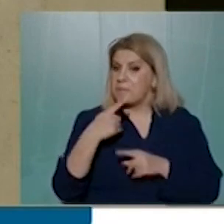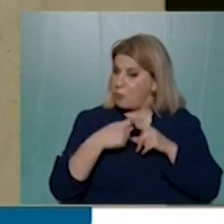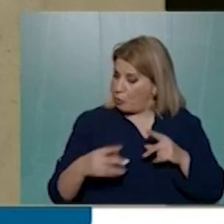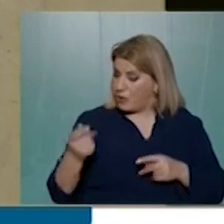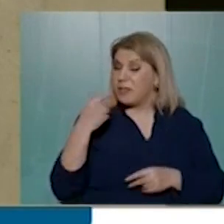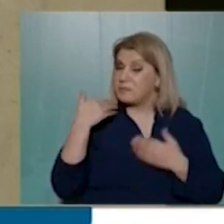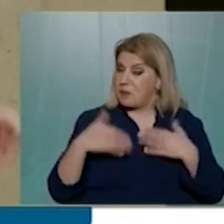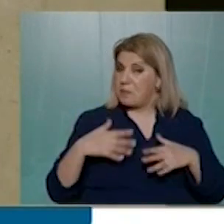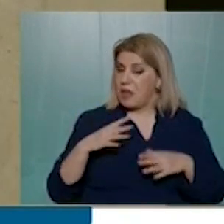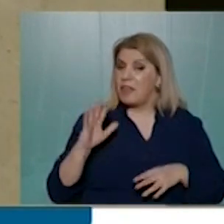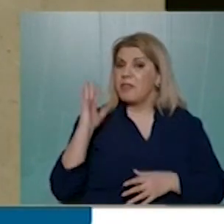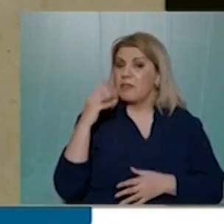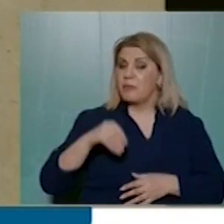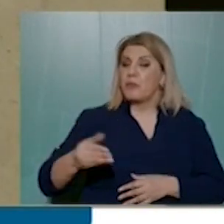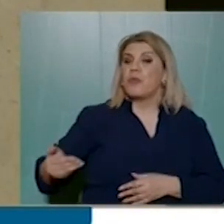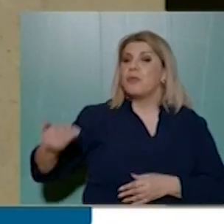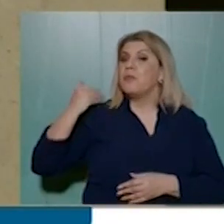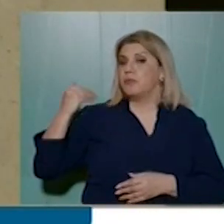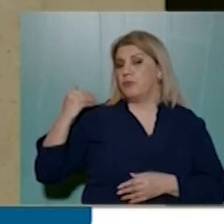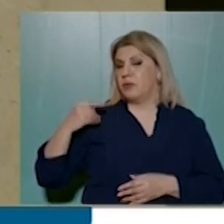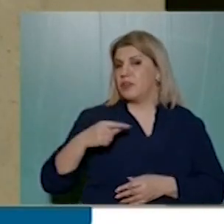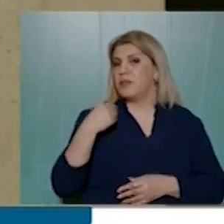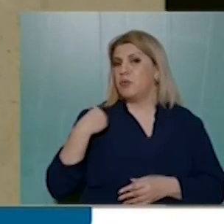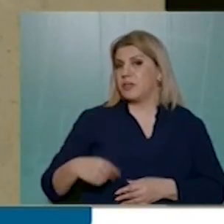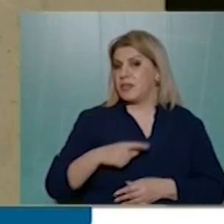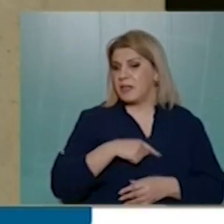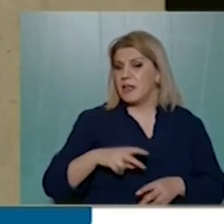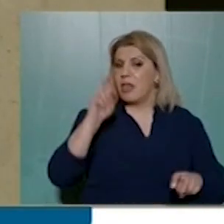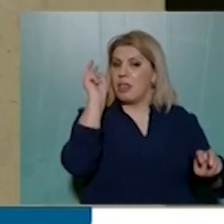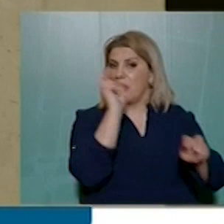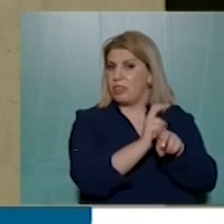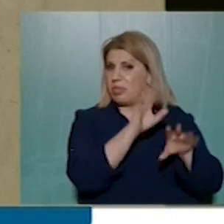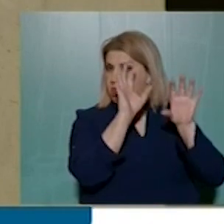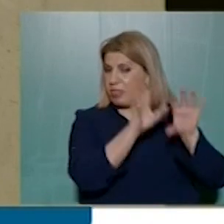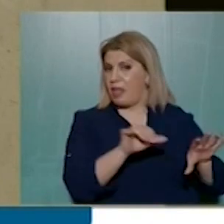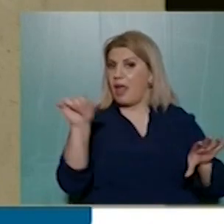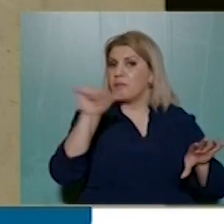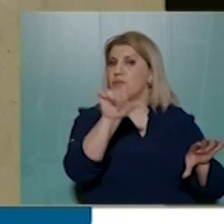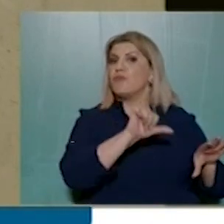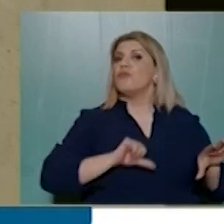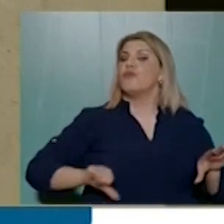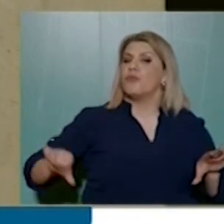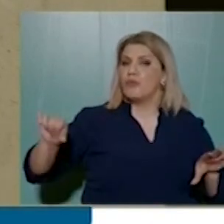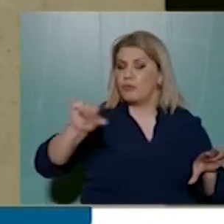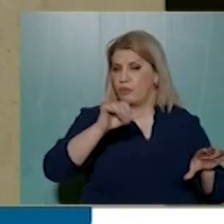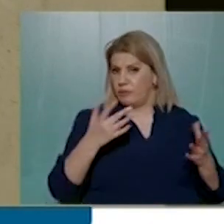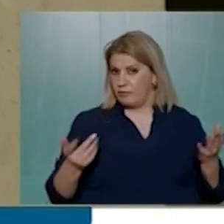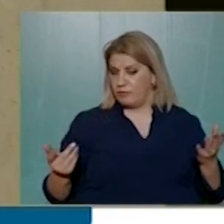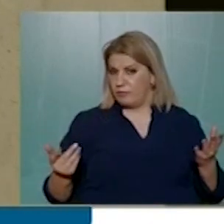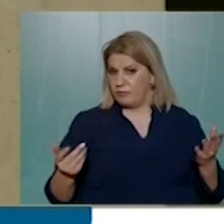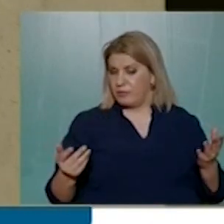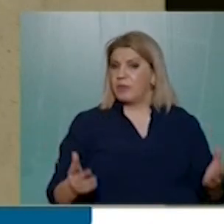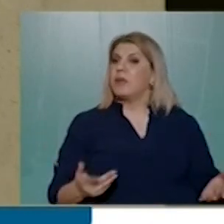δενδροφυτεύσεις από προηγούμενες δημοτικές αρχές να μένουν παρατημένα απότιστα από τους ευεργέτες που ανέλαβαν